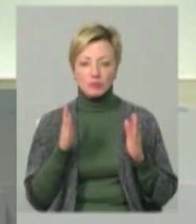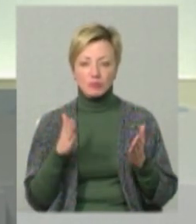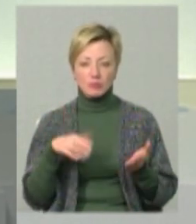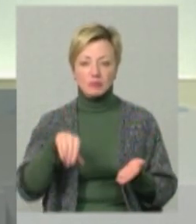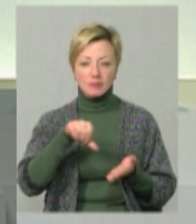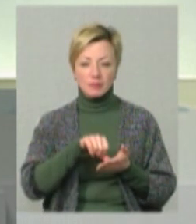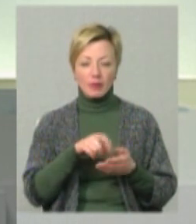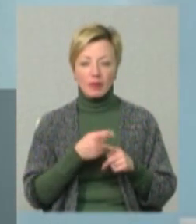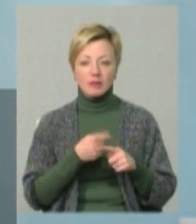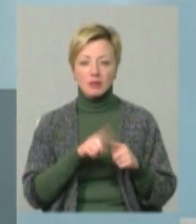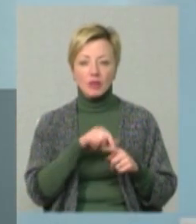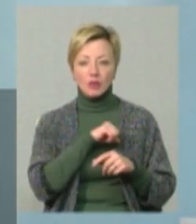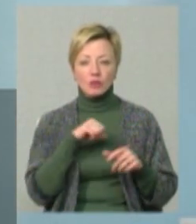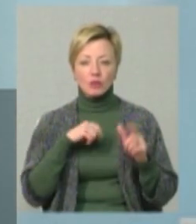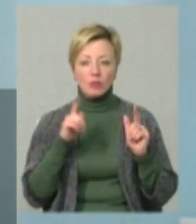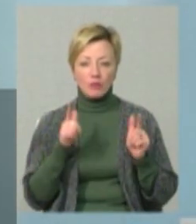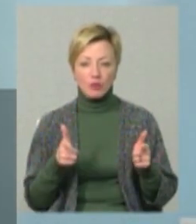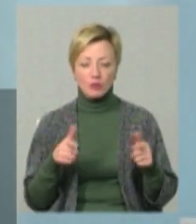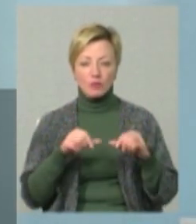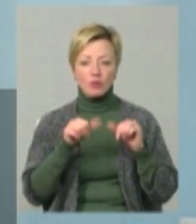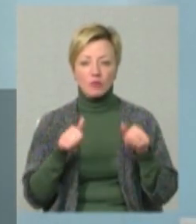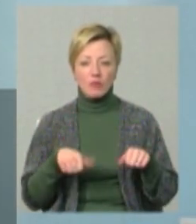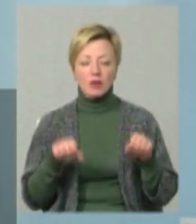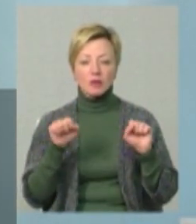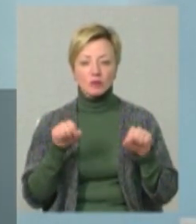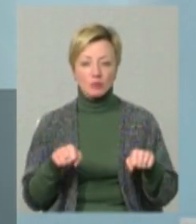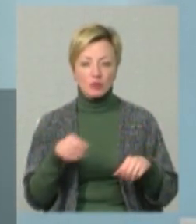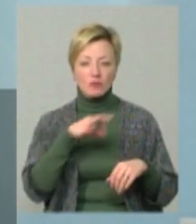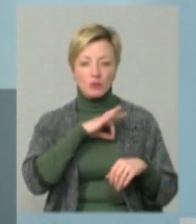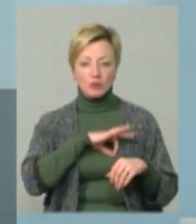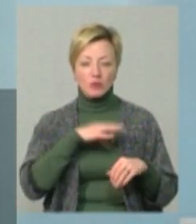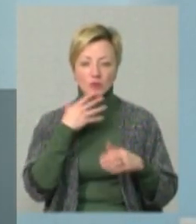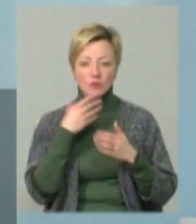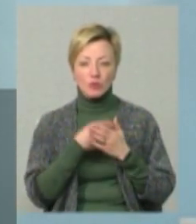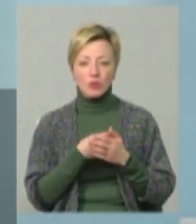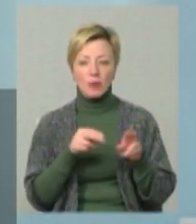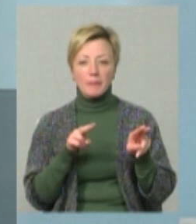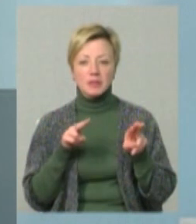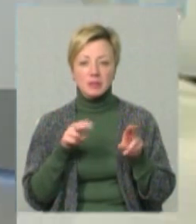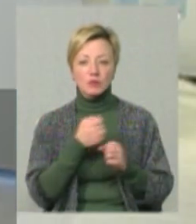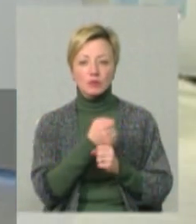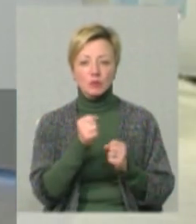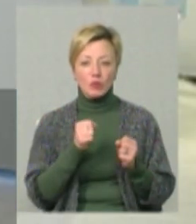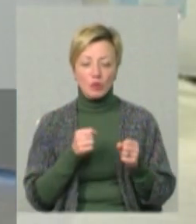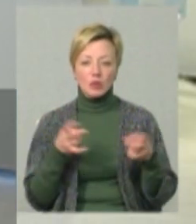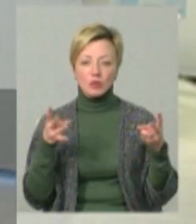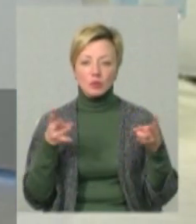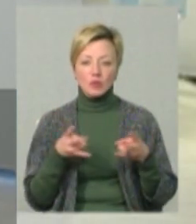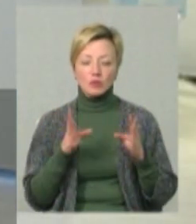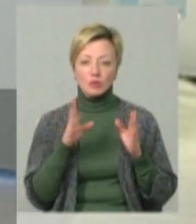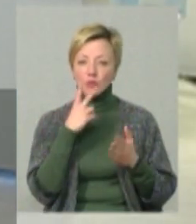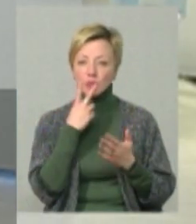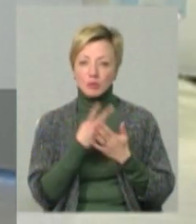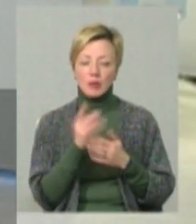будуть брати участь в цих добровольчих формуваннях, вони зможуть використовувати свою мисливську зброю. Необхідно